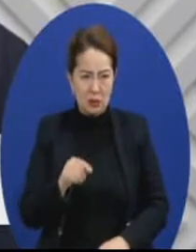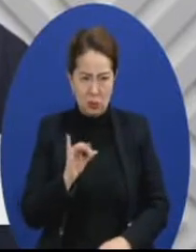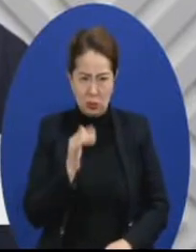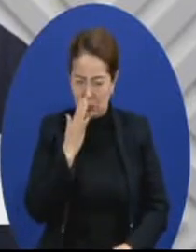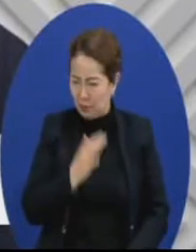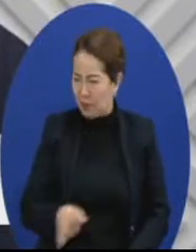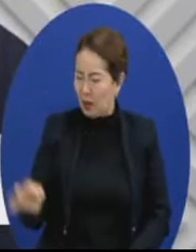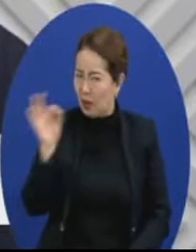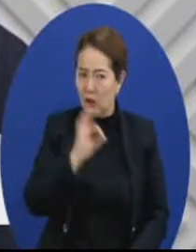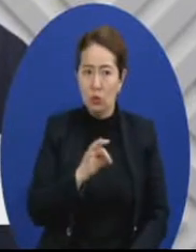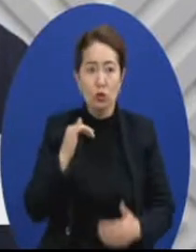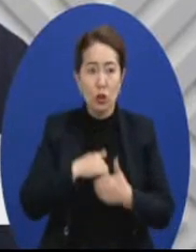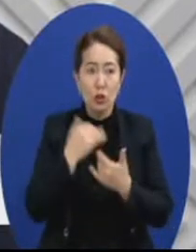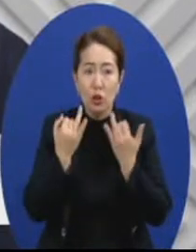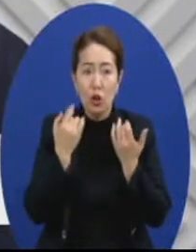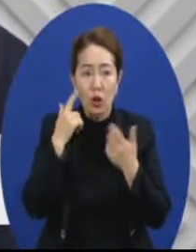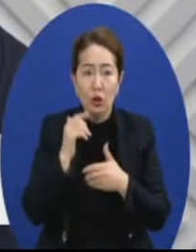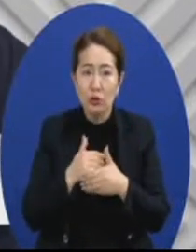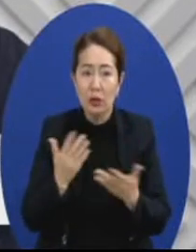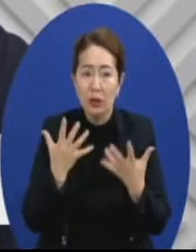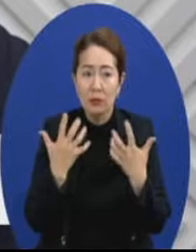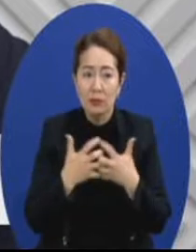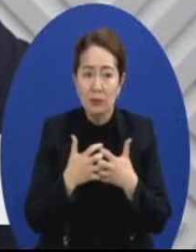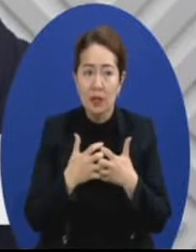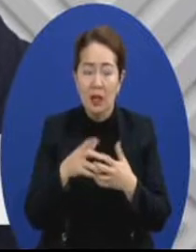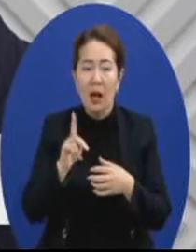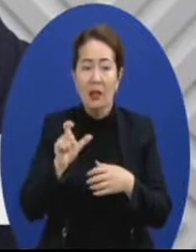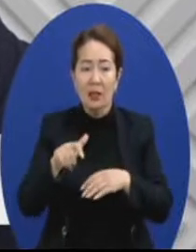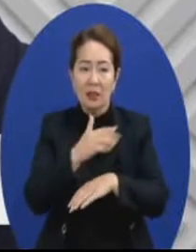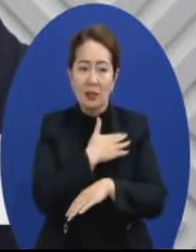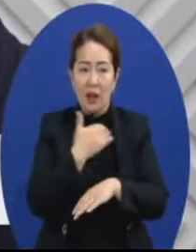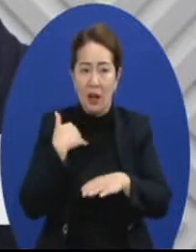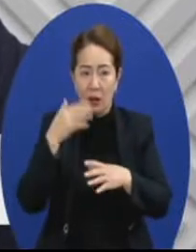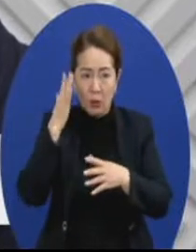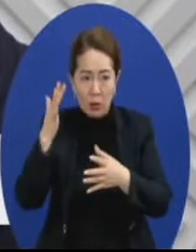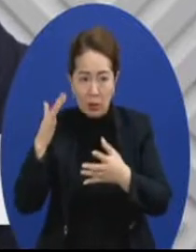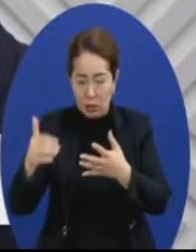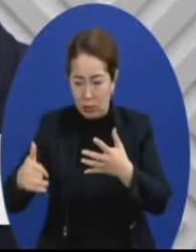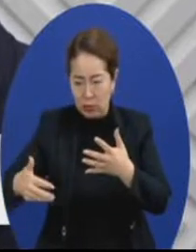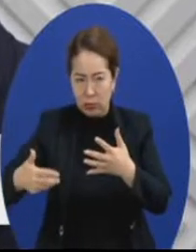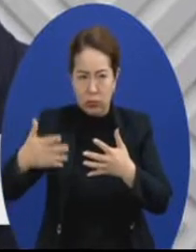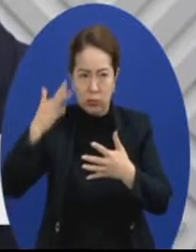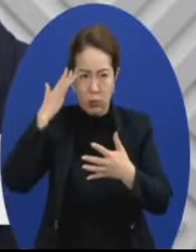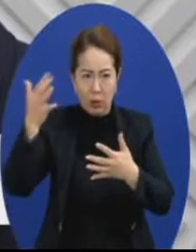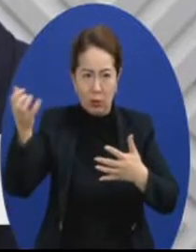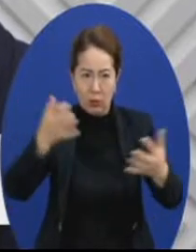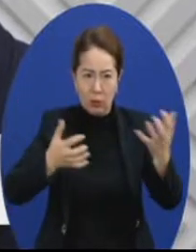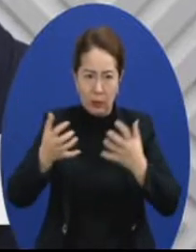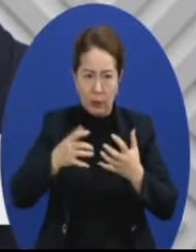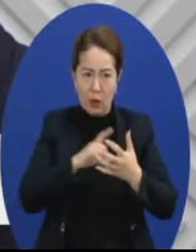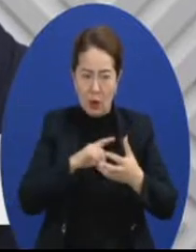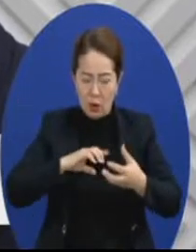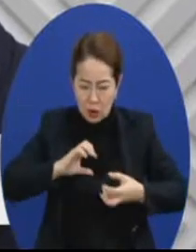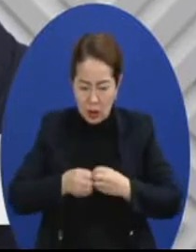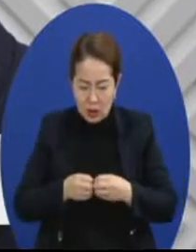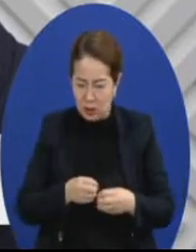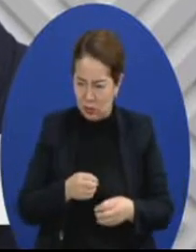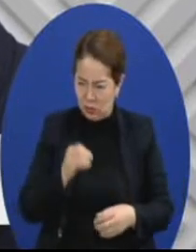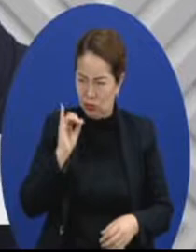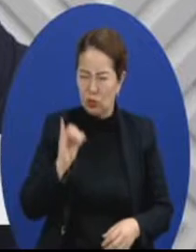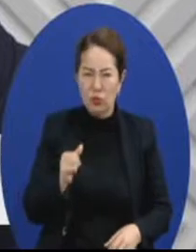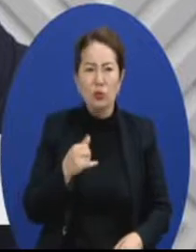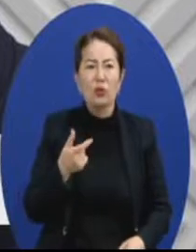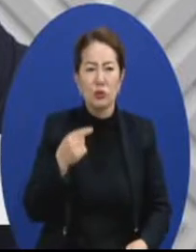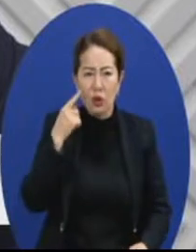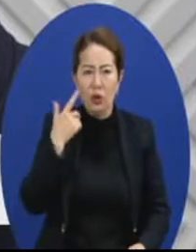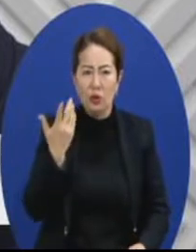Ийм одоо байхгүй шүү дээ. Тэгээ хилцээний дарга нар нэгээ бас бодлого гаргах. Тэгээ өөрсдөө гүйцсэн гэж байна шүү.